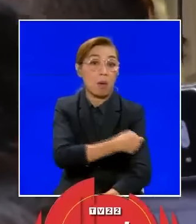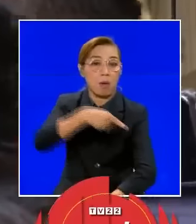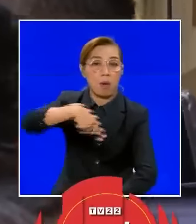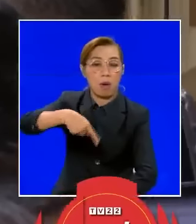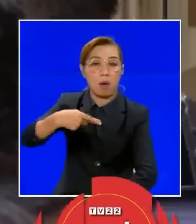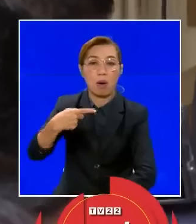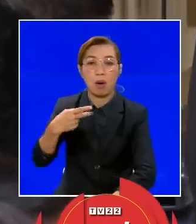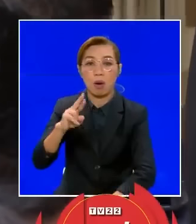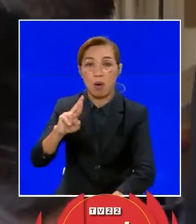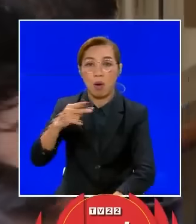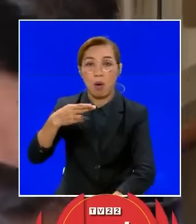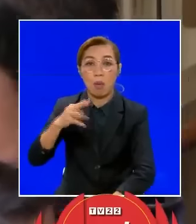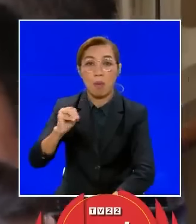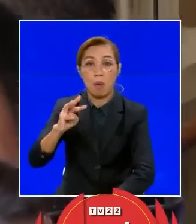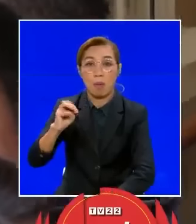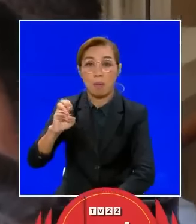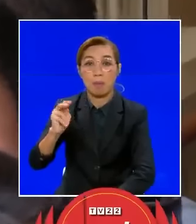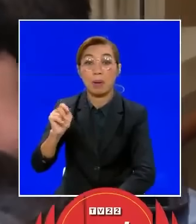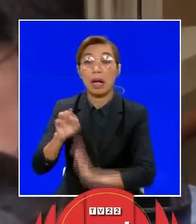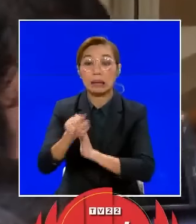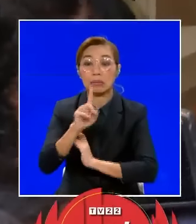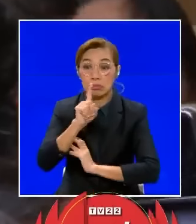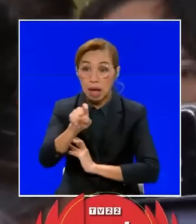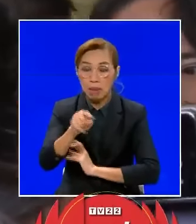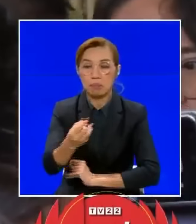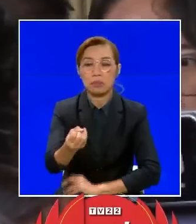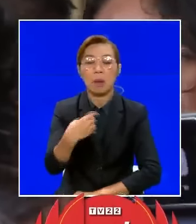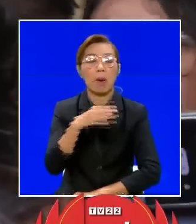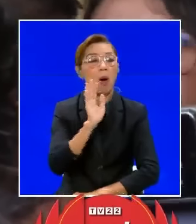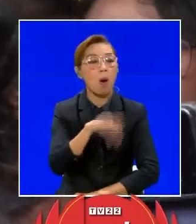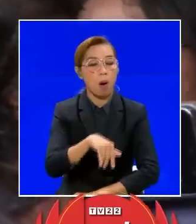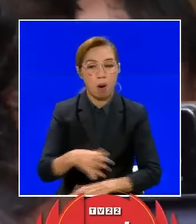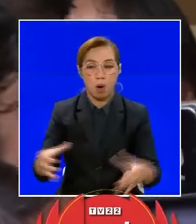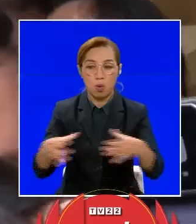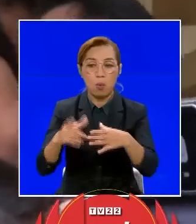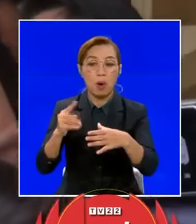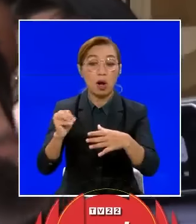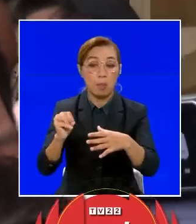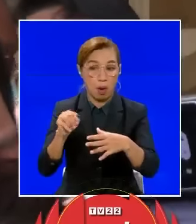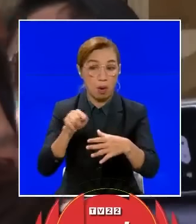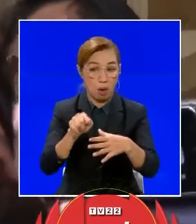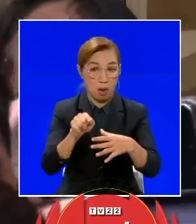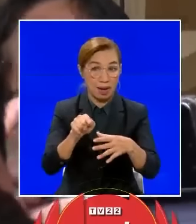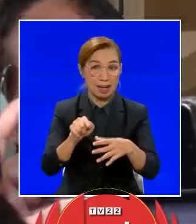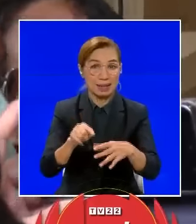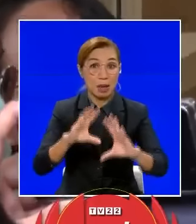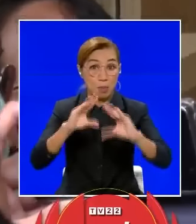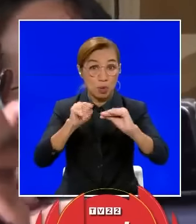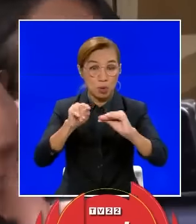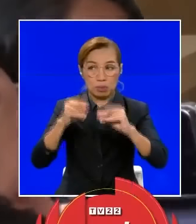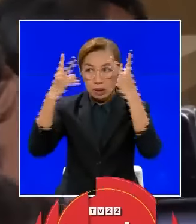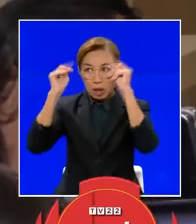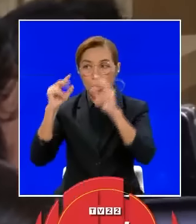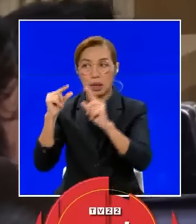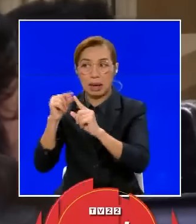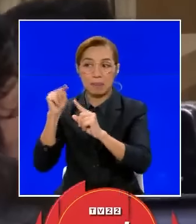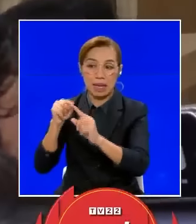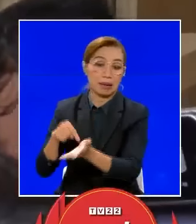เนี่ยไม่จำเป็นต้องเอาเข้าที่ประชุมครม.อย่างที่บอกไปว่าเดี๋ยวจะมีที่ปรึกษานายกตามตำแหน่งข้าราชการการเมืองนะประมาณ5ท่านแ